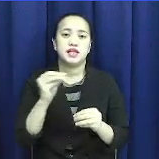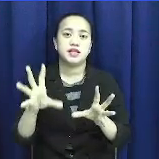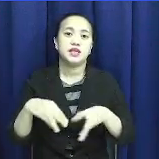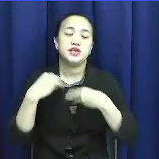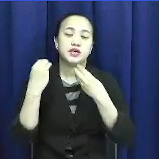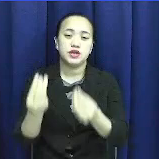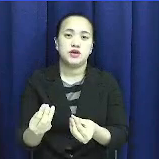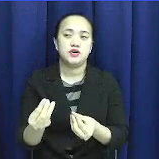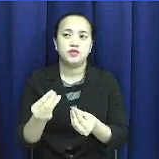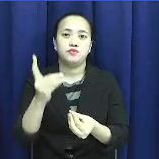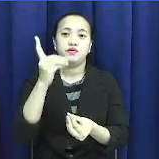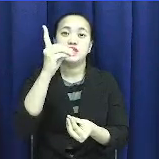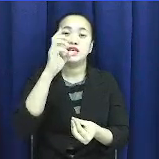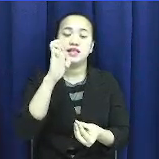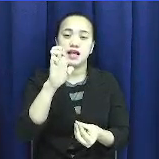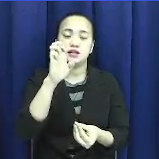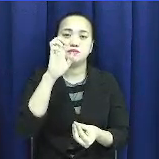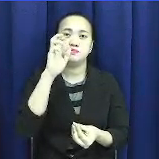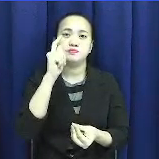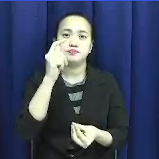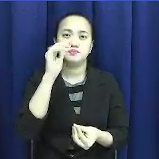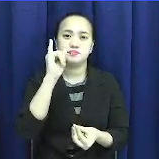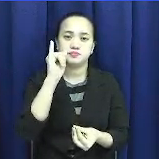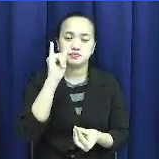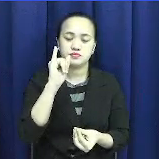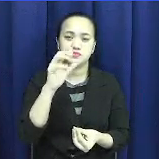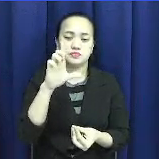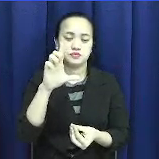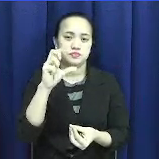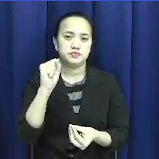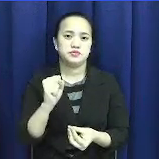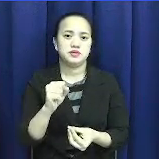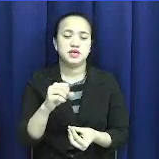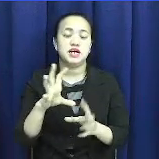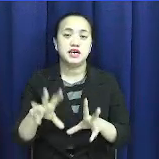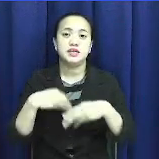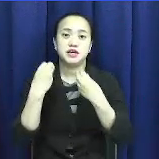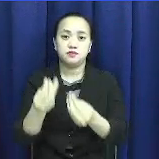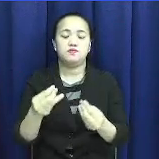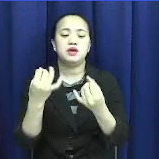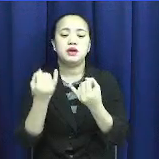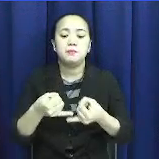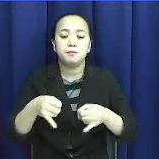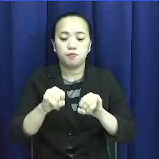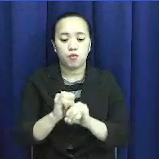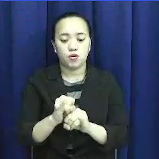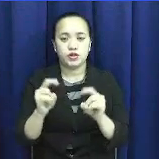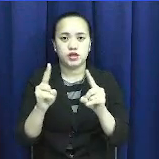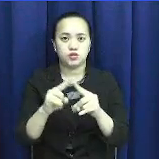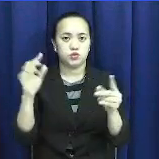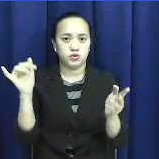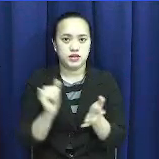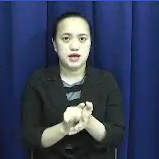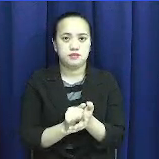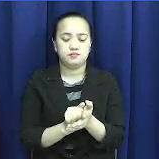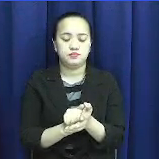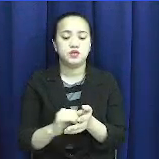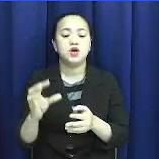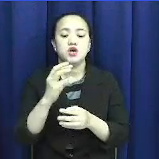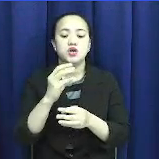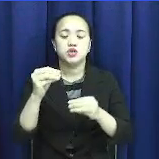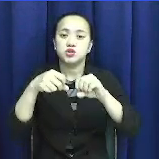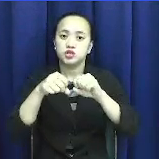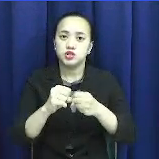po sa salita ng Diyos. Para yun nga, katulad ng sinasabi ko, hindi po tayo basta-basta madadala ng